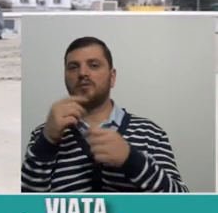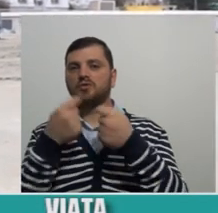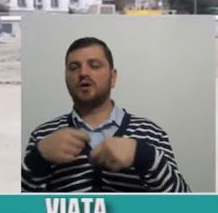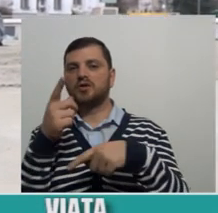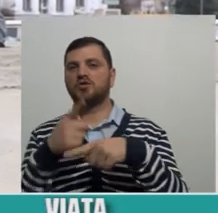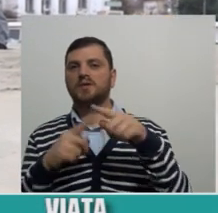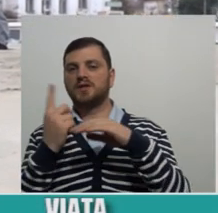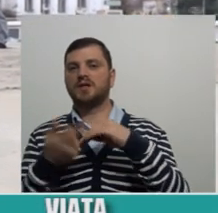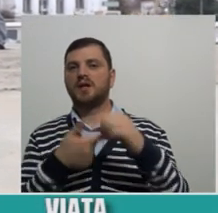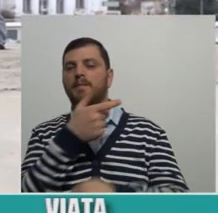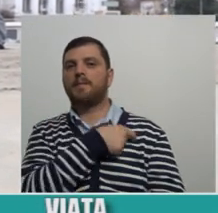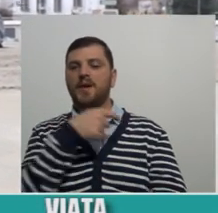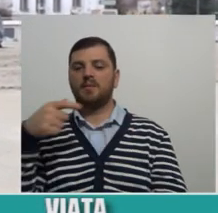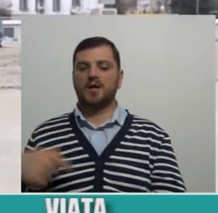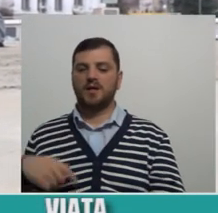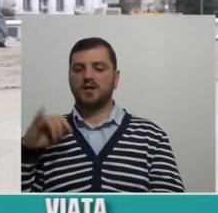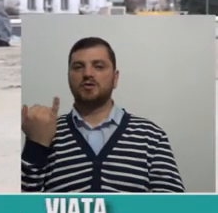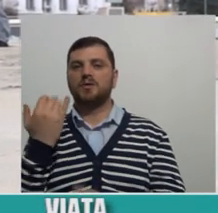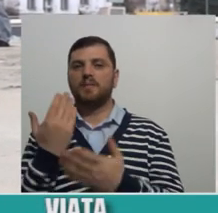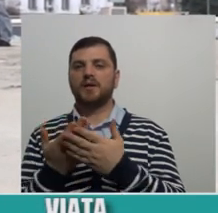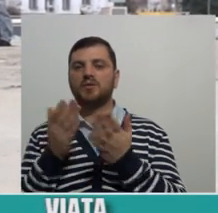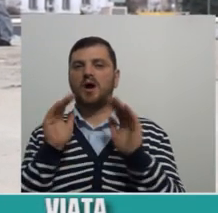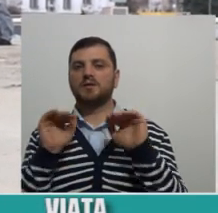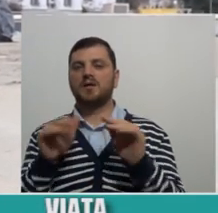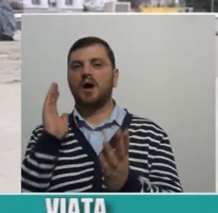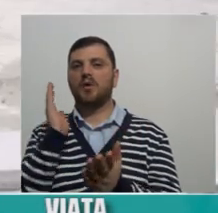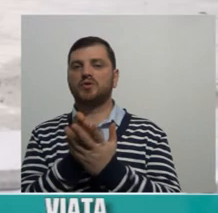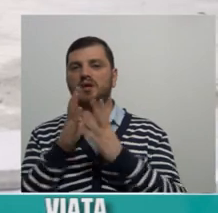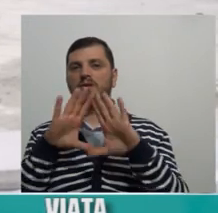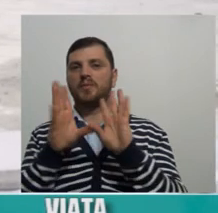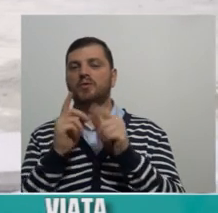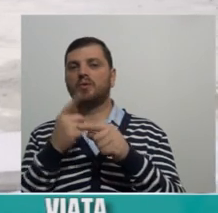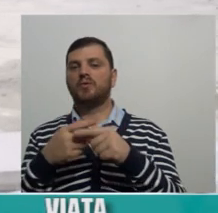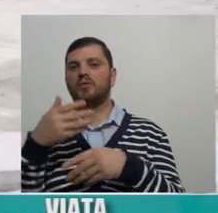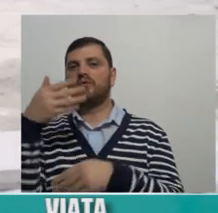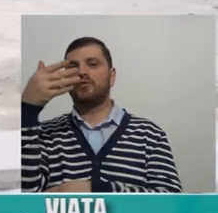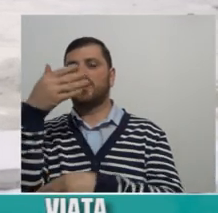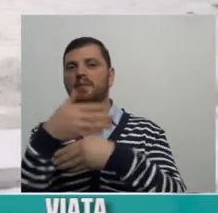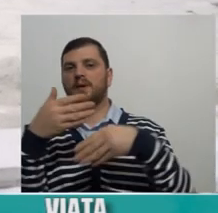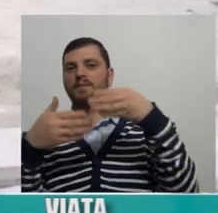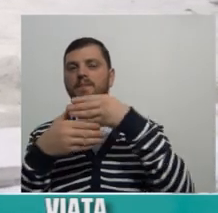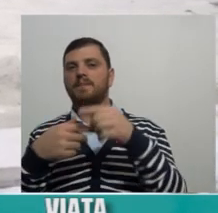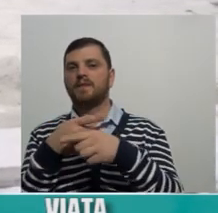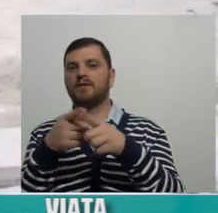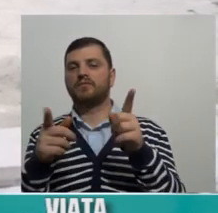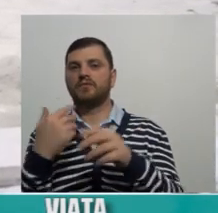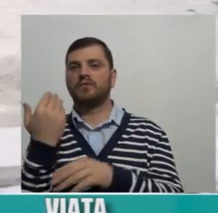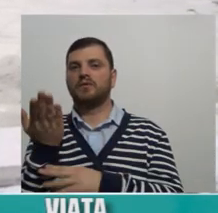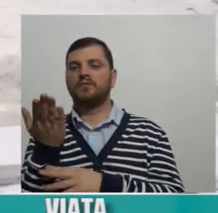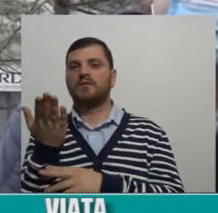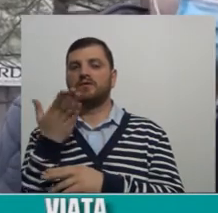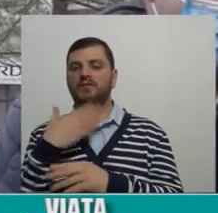toată jumătatea din primărie. Și atunci am hotărât de comun acord și cu constructorul.